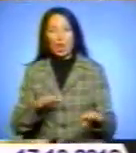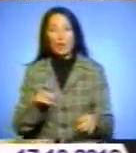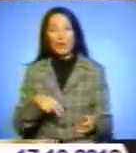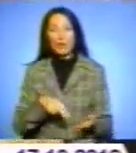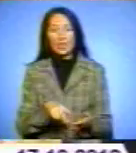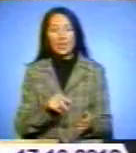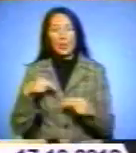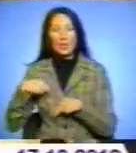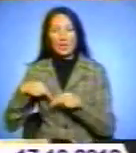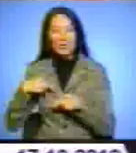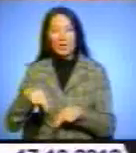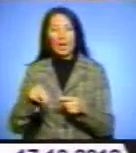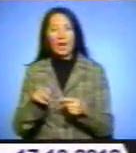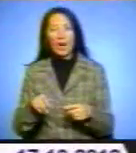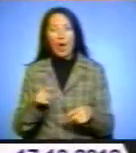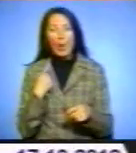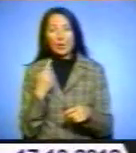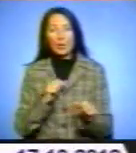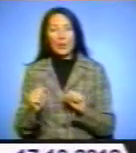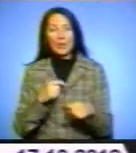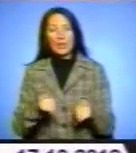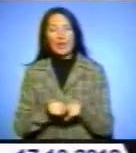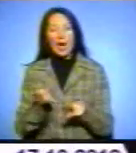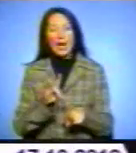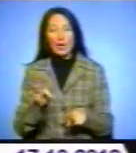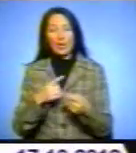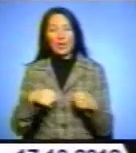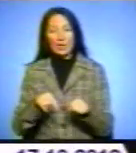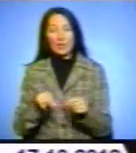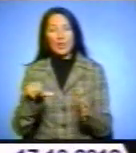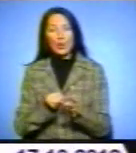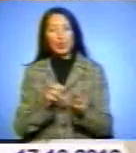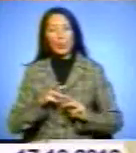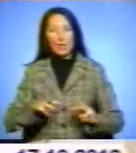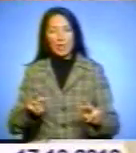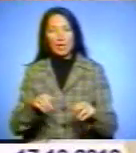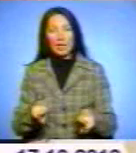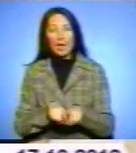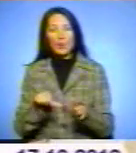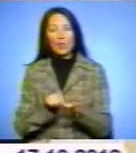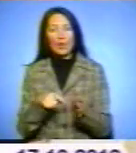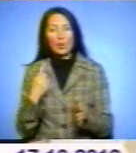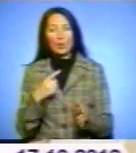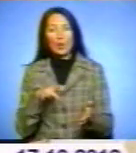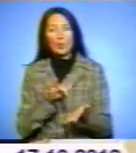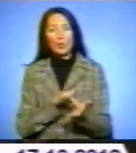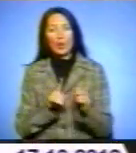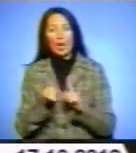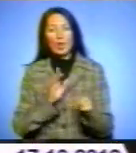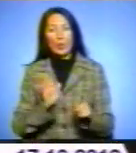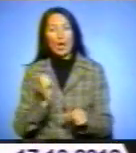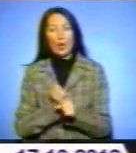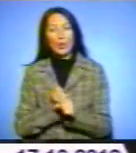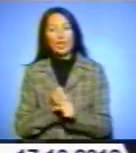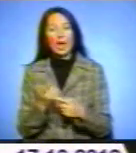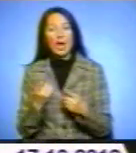управління та районних відділів внутрішніх справ. За участю міністра та представників обласної і міської ради відбулася робоча нарада. Я